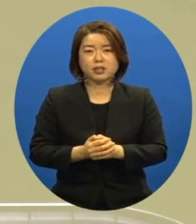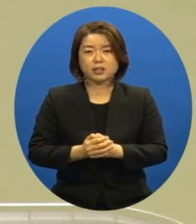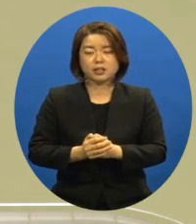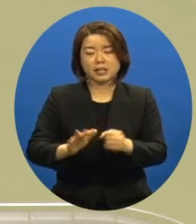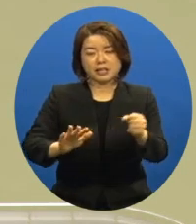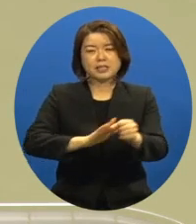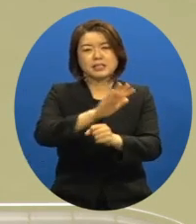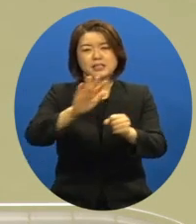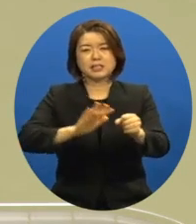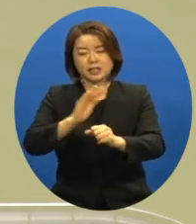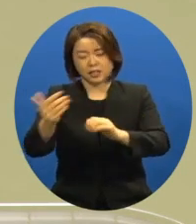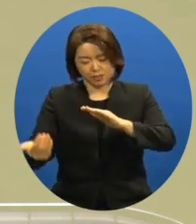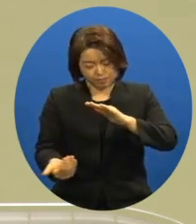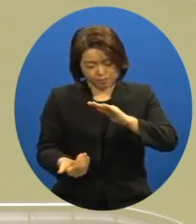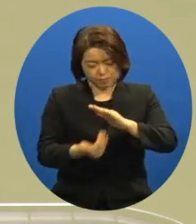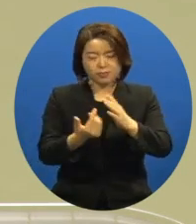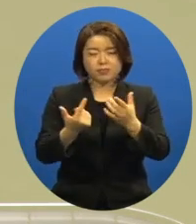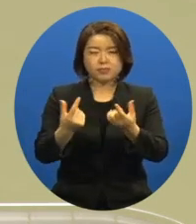사랑이 최선이다.